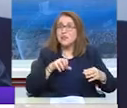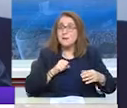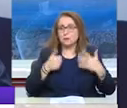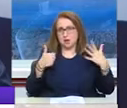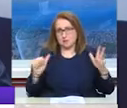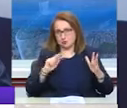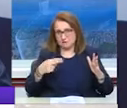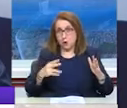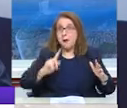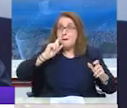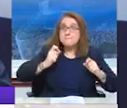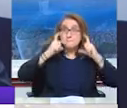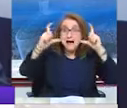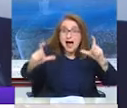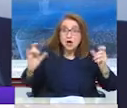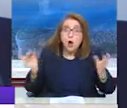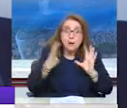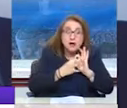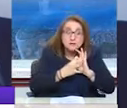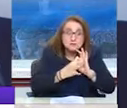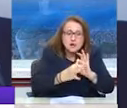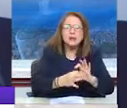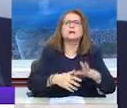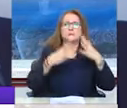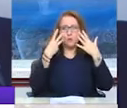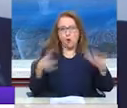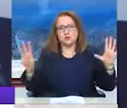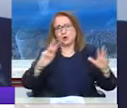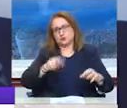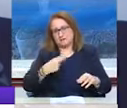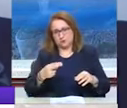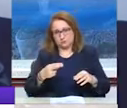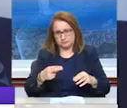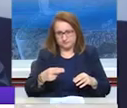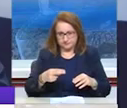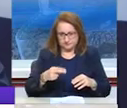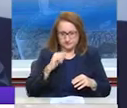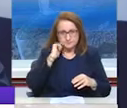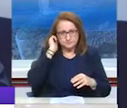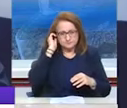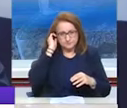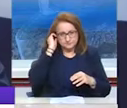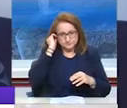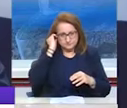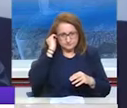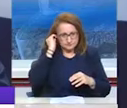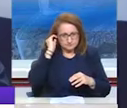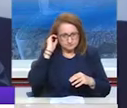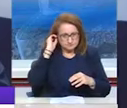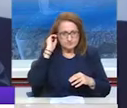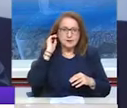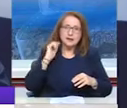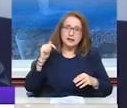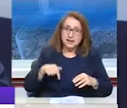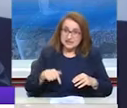εισφορές ελεύθερων επαγγελματιών και αυτοαπασχολουμένων. Στην πράξη νομοθετικού περιεχομένου που θα εκδοθεί σήμερα, θα